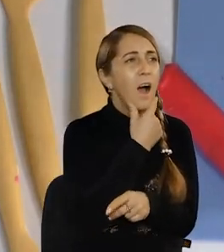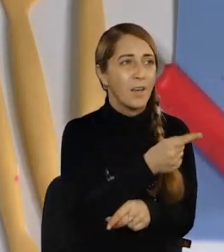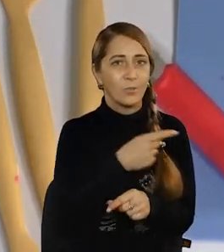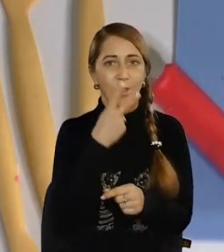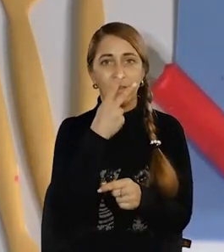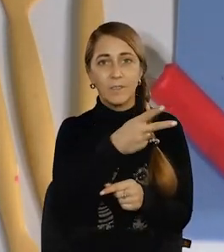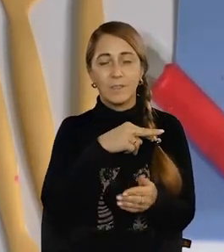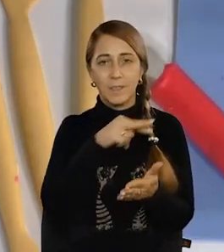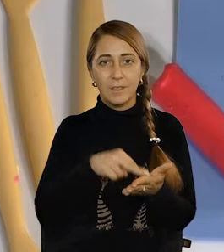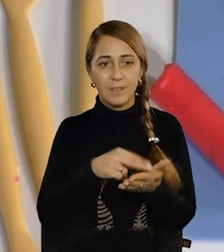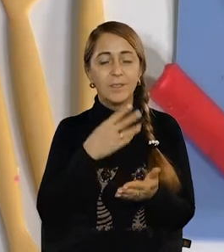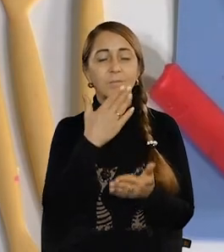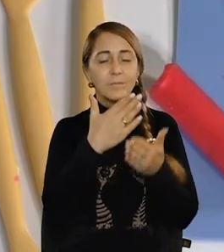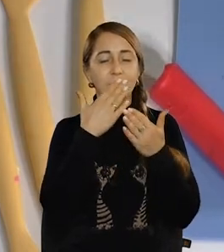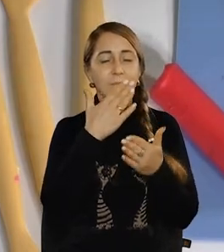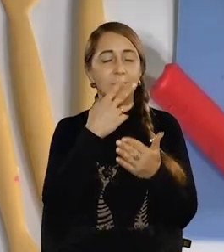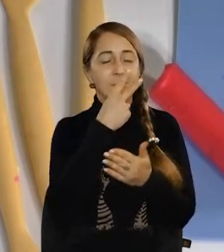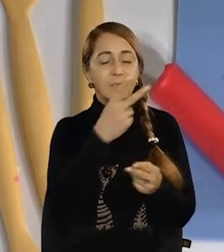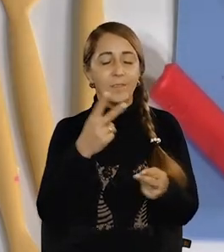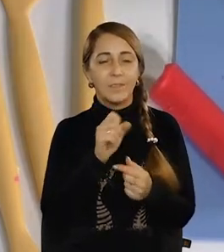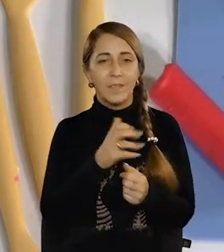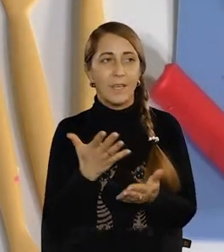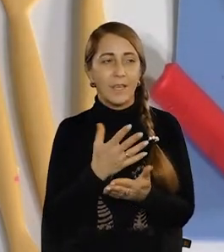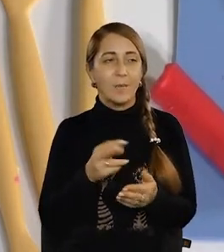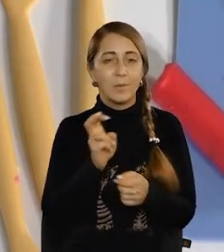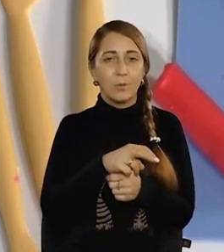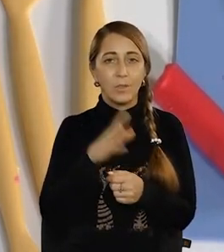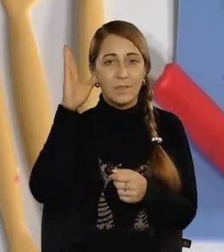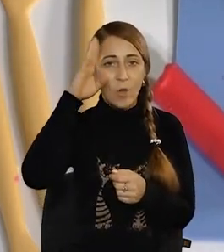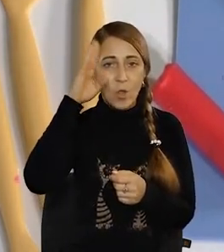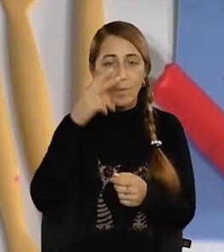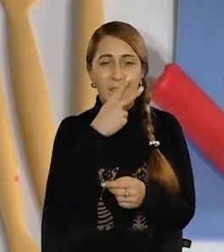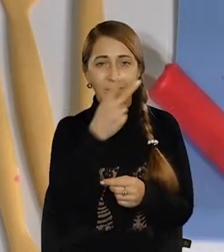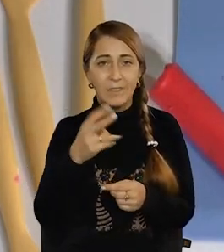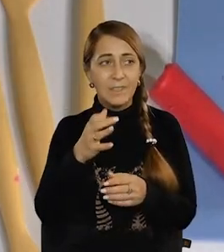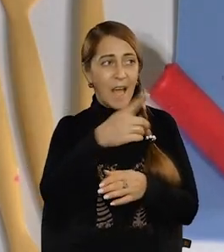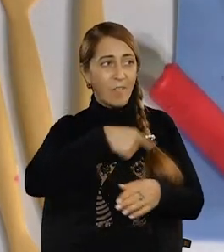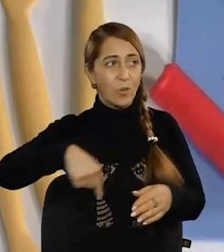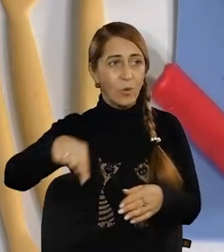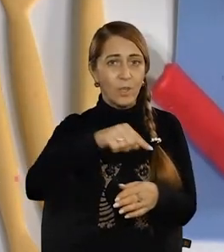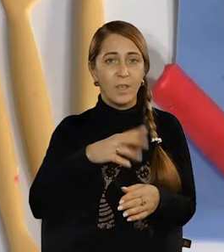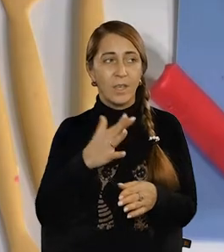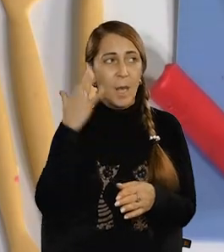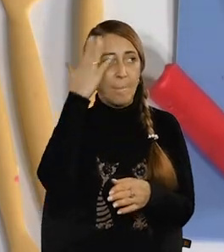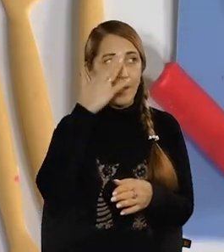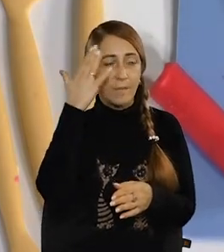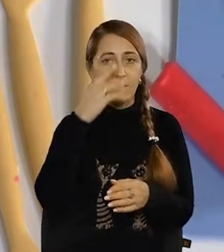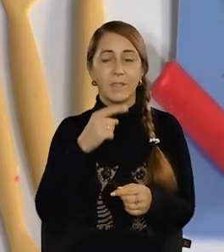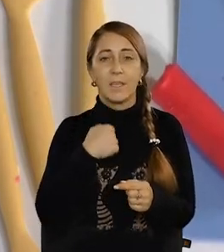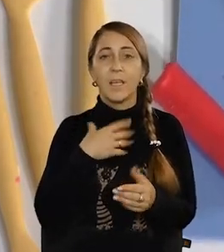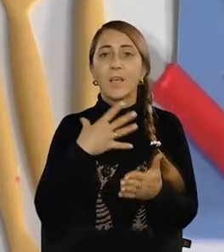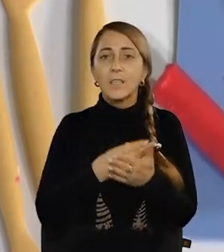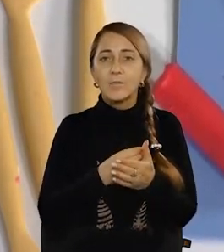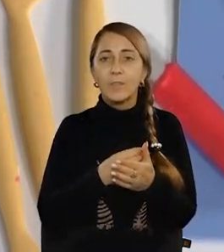стояли на березі, дихали свіжим повітрям, яке надходило з водойми, дивилися навкруги та мріяли. Кожен уявляв